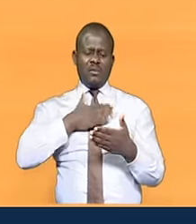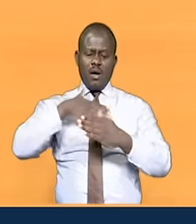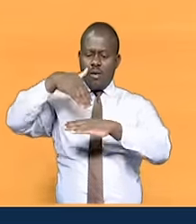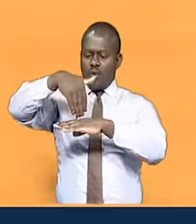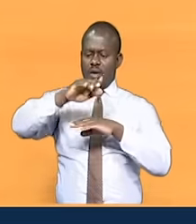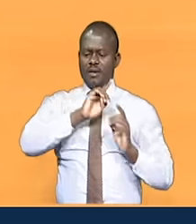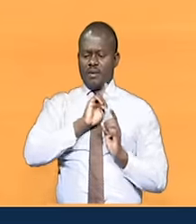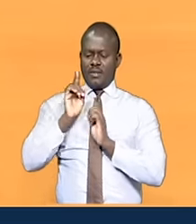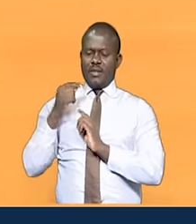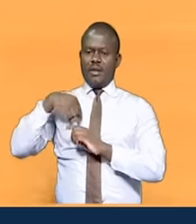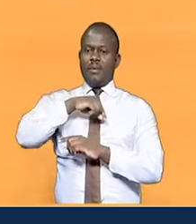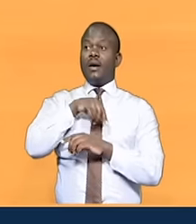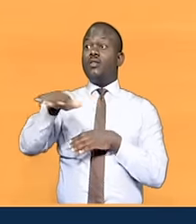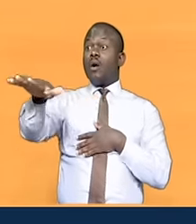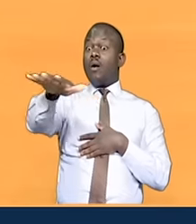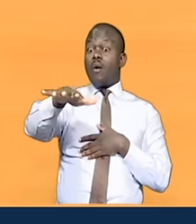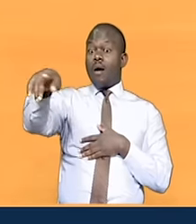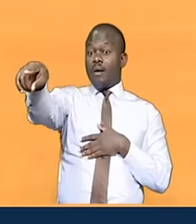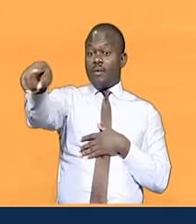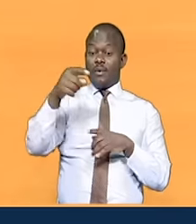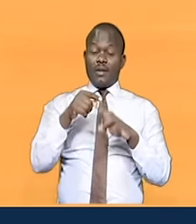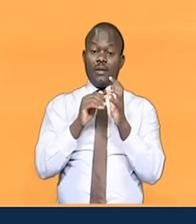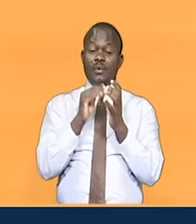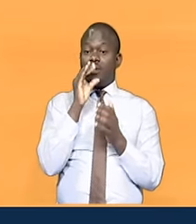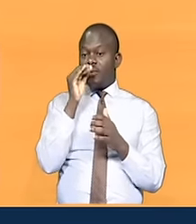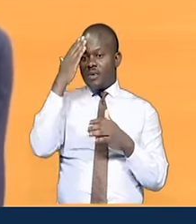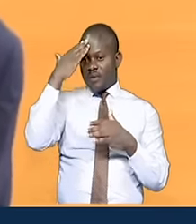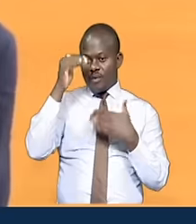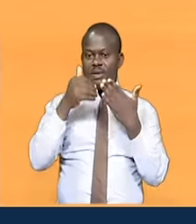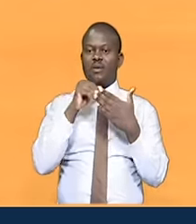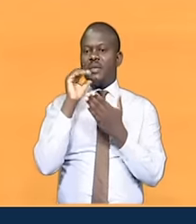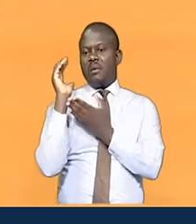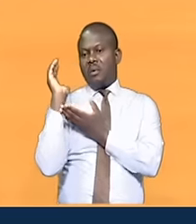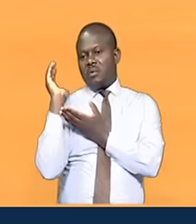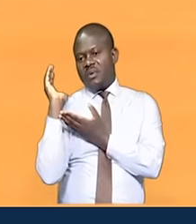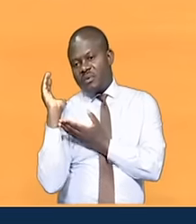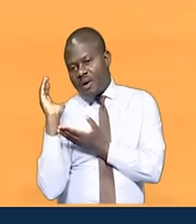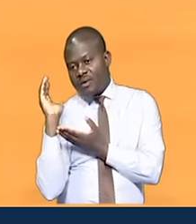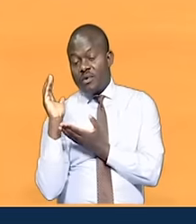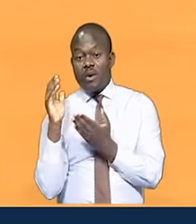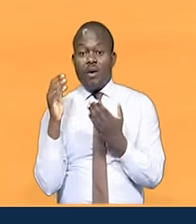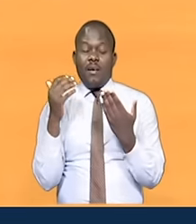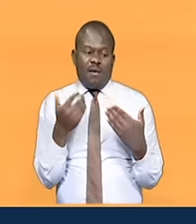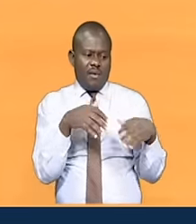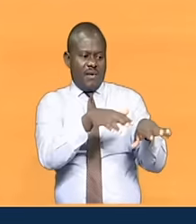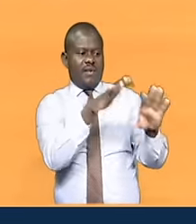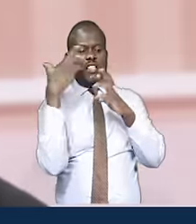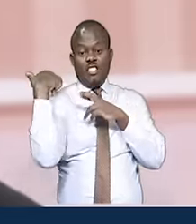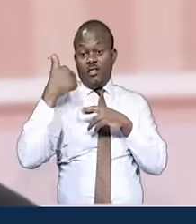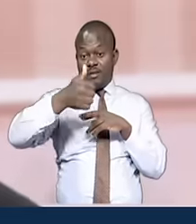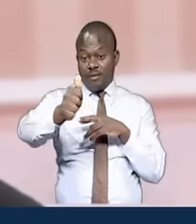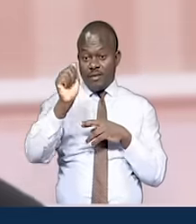ingabo zacu aho hantu? Kandi ibyo ndabivuga kugira ngo bitabe urwitwazo rwo kuba bakwitarutsa inshingano